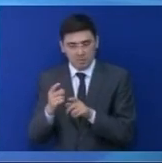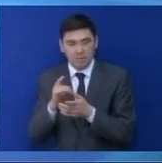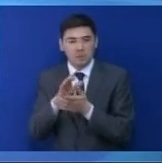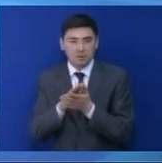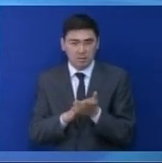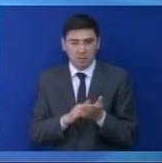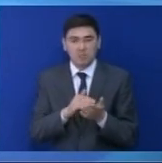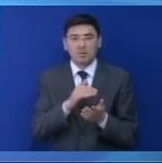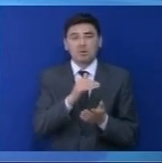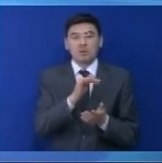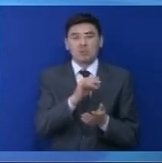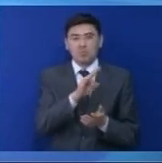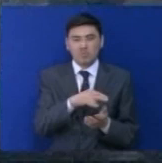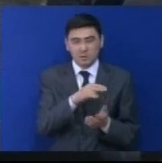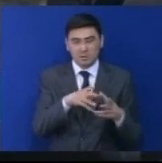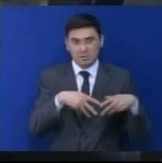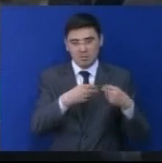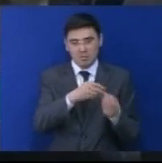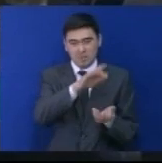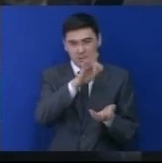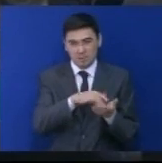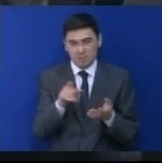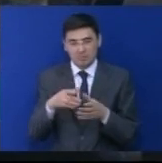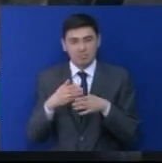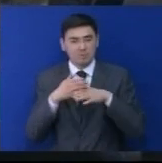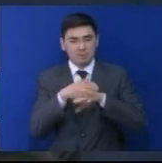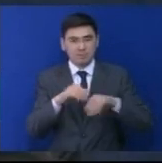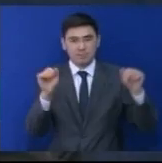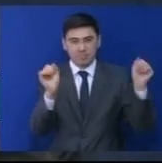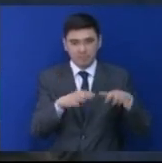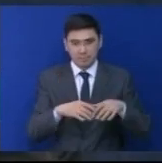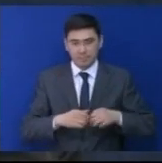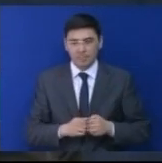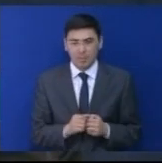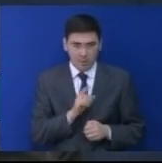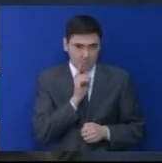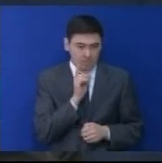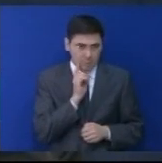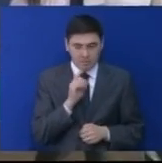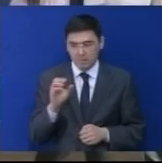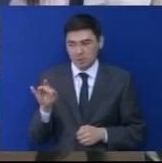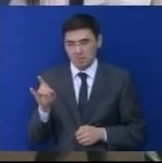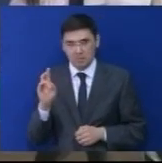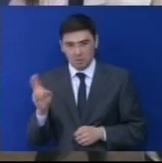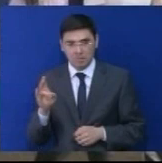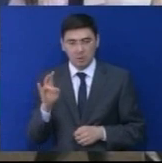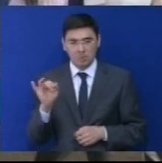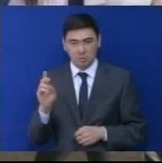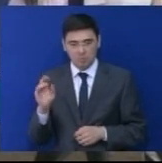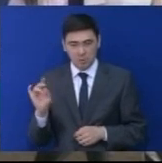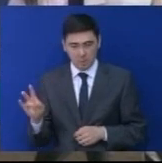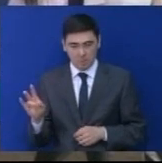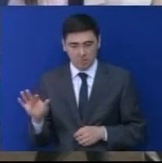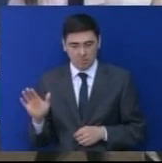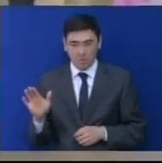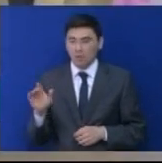фонде «Центр семьи». В Семее состоялась встреча учащейся молодежи с земляком Сериком Нуркеновым, специально прибывшим в